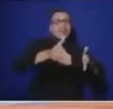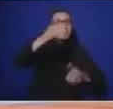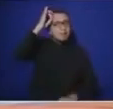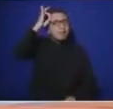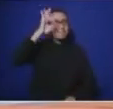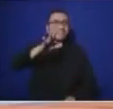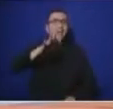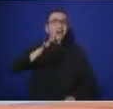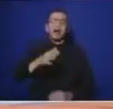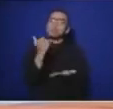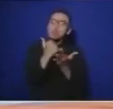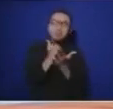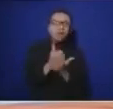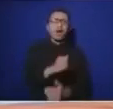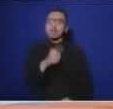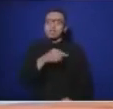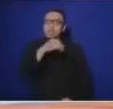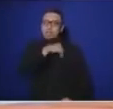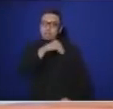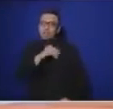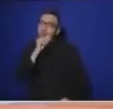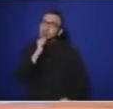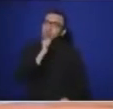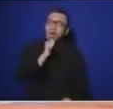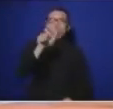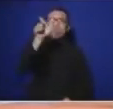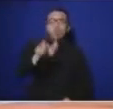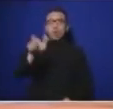sangat bermanfaat bagi para petani. Dan juga